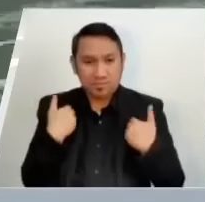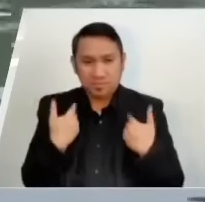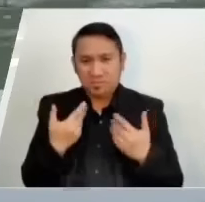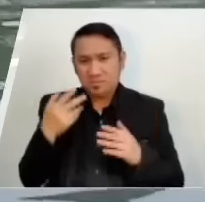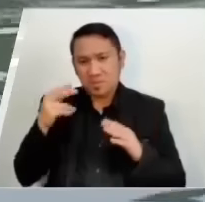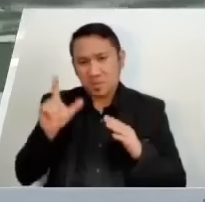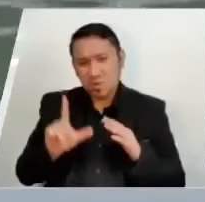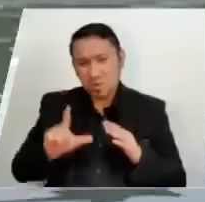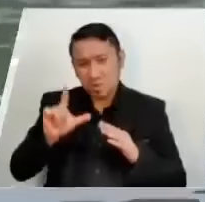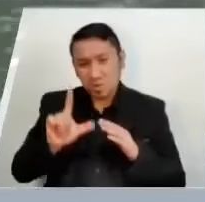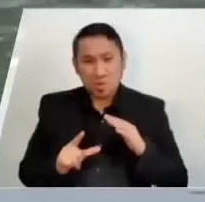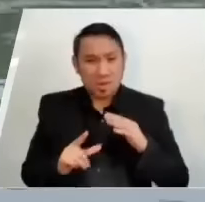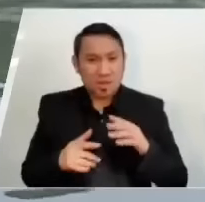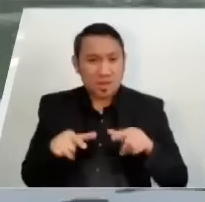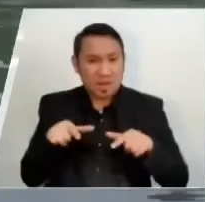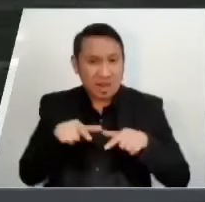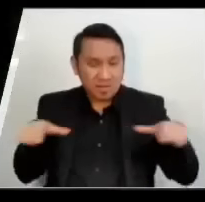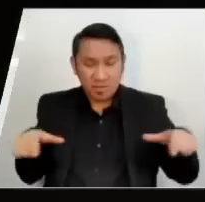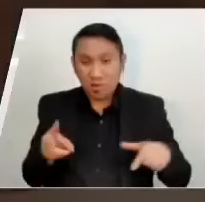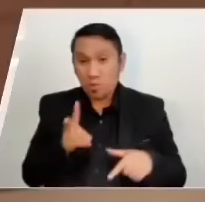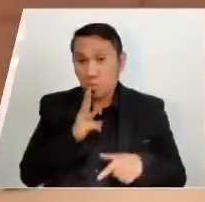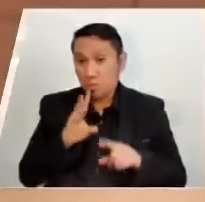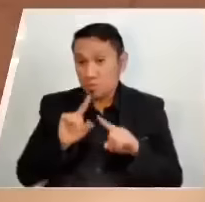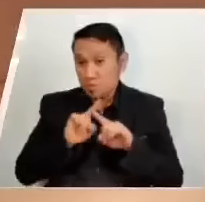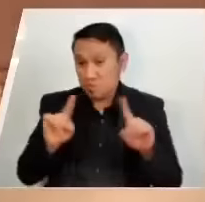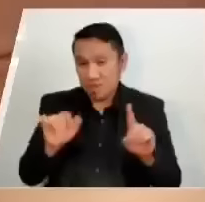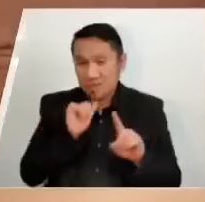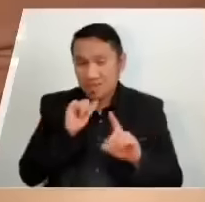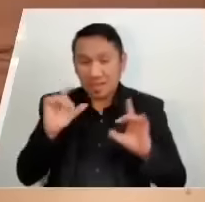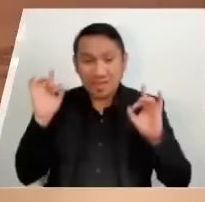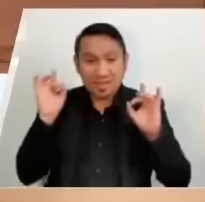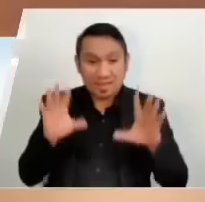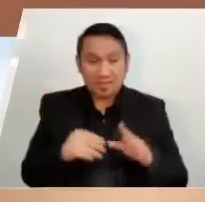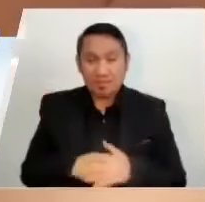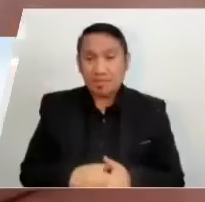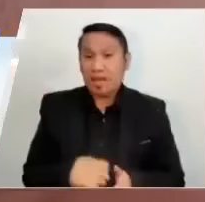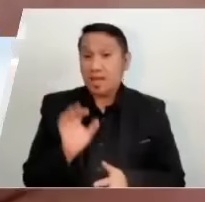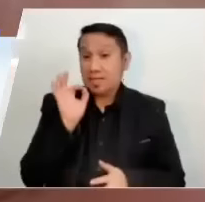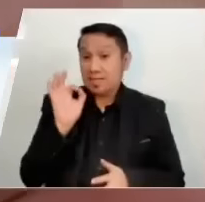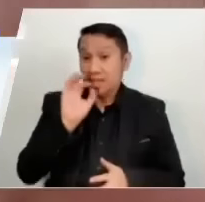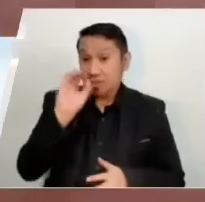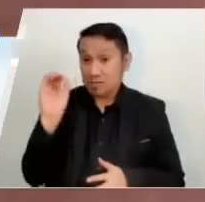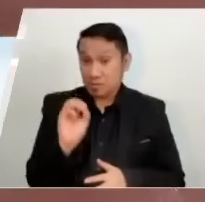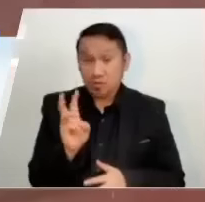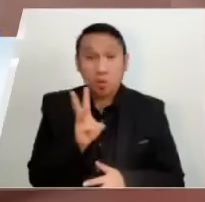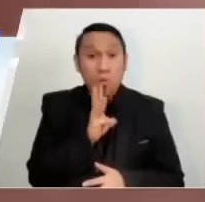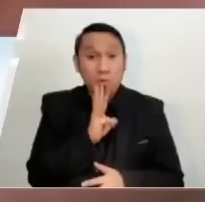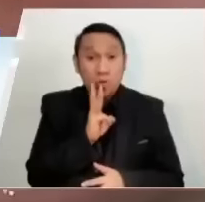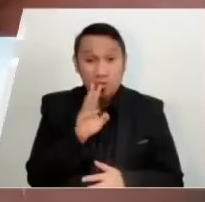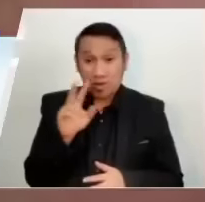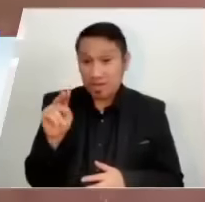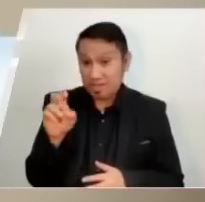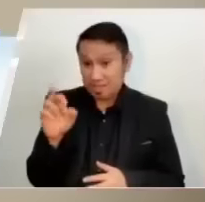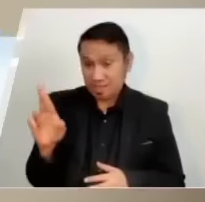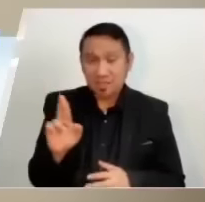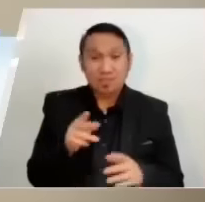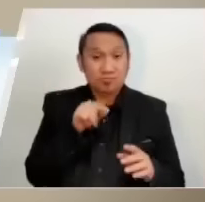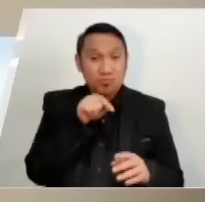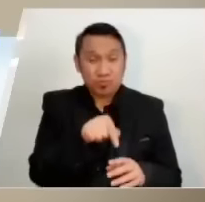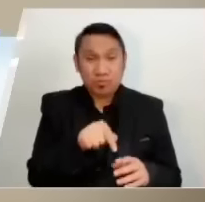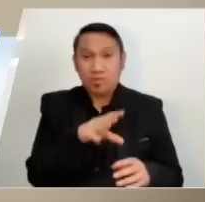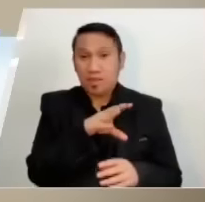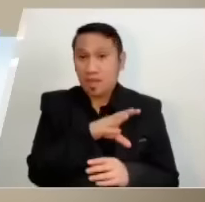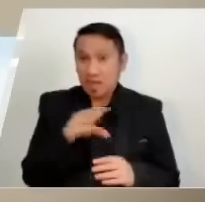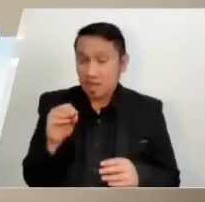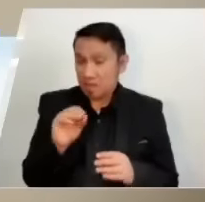bagamat hindi pa naman umaabot sa kritikal. 90% pa naman ang tubig sa Metro Manila galing dito. At ang alokasyon